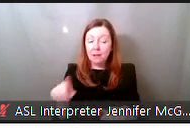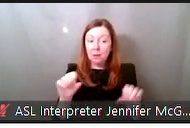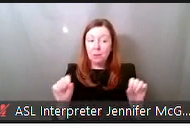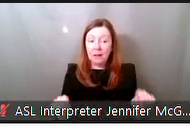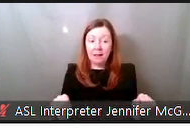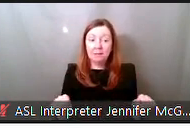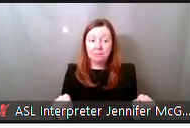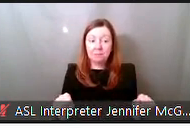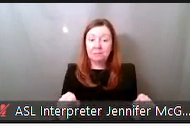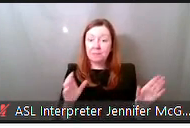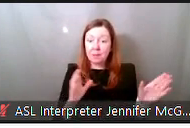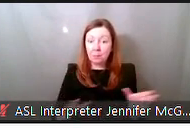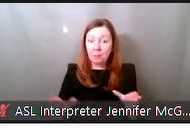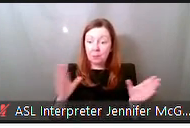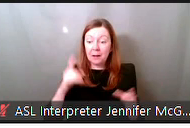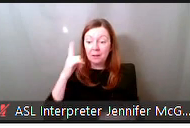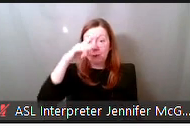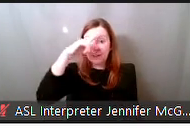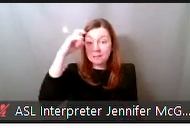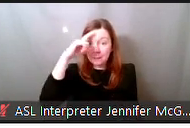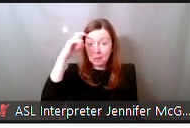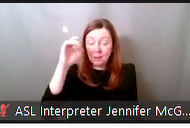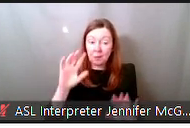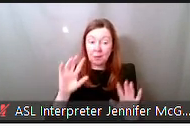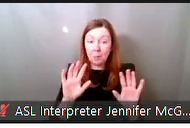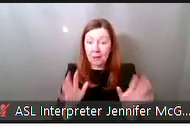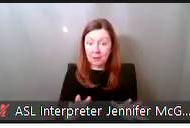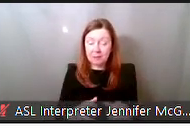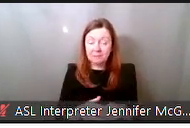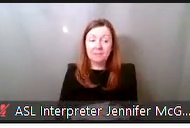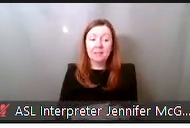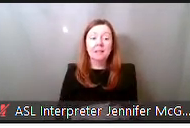费会往上涨，